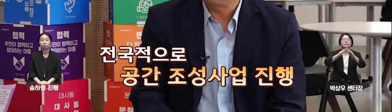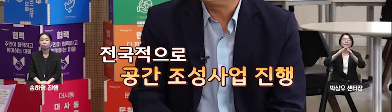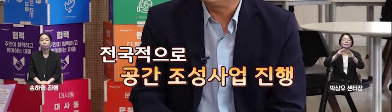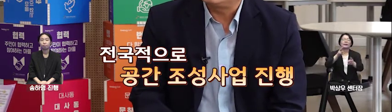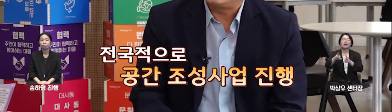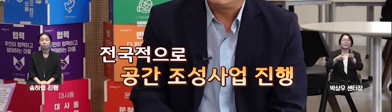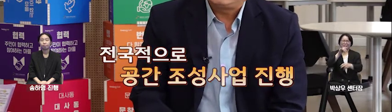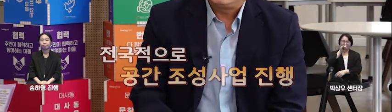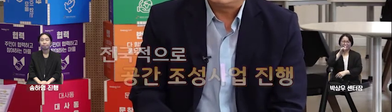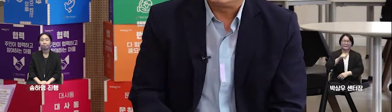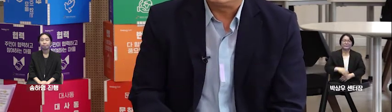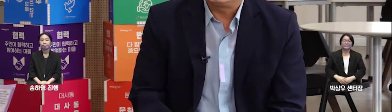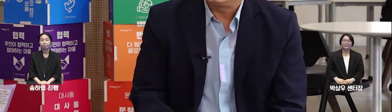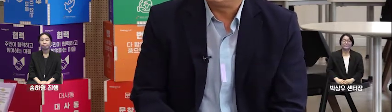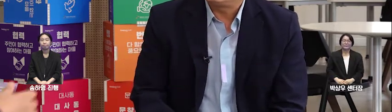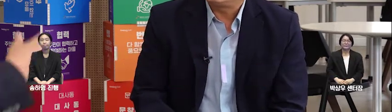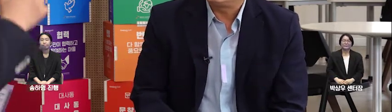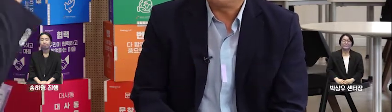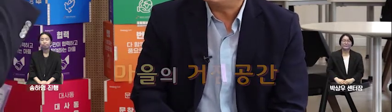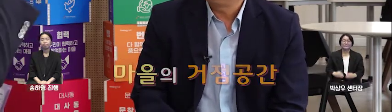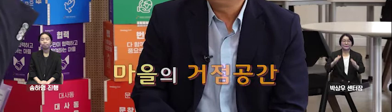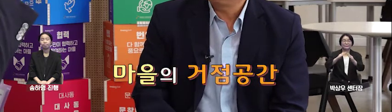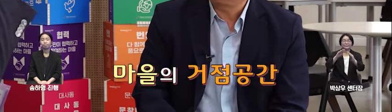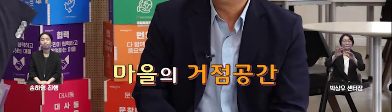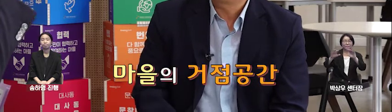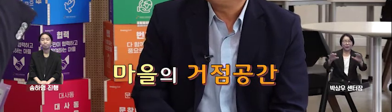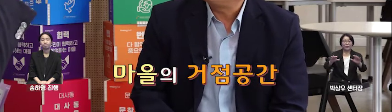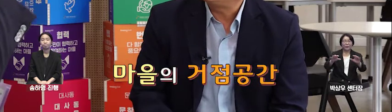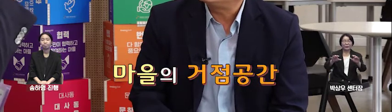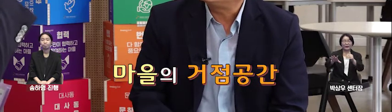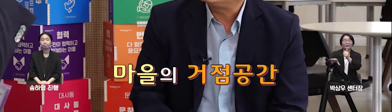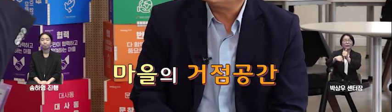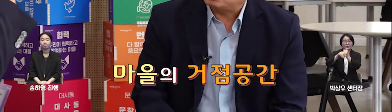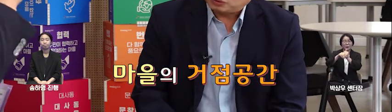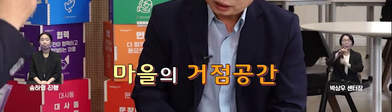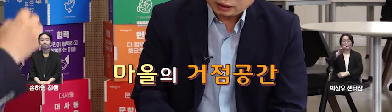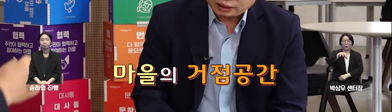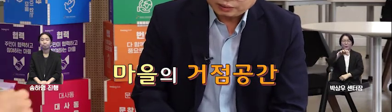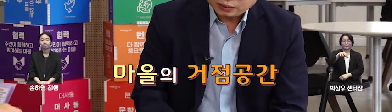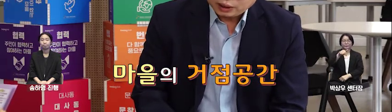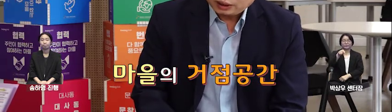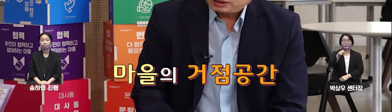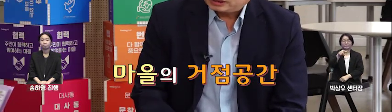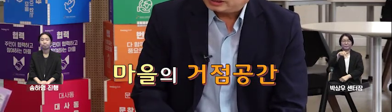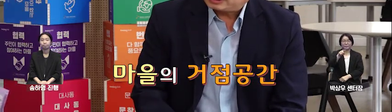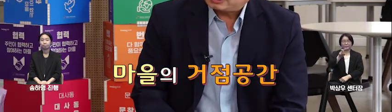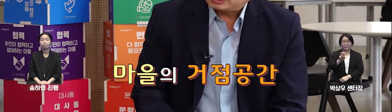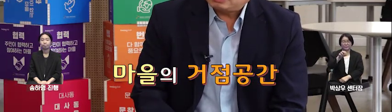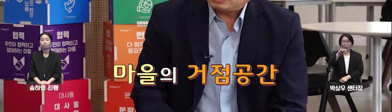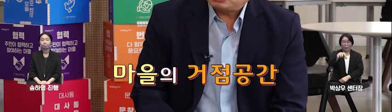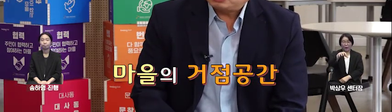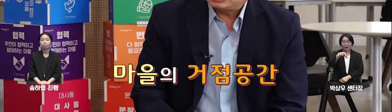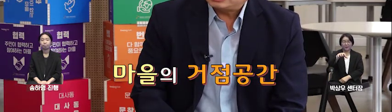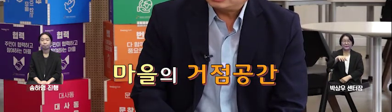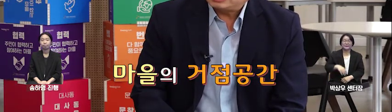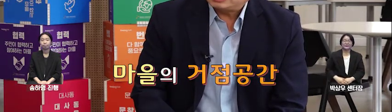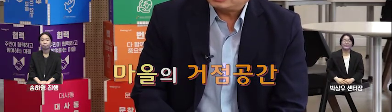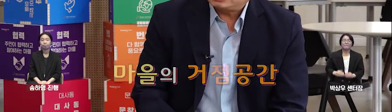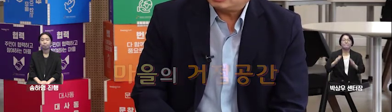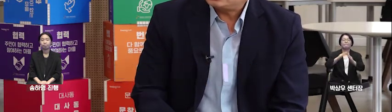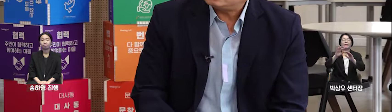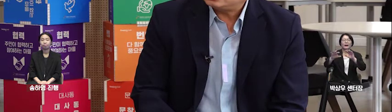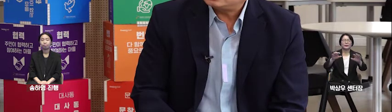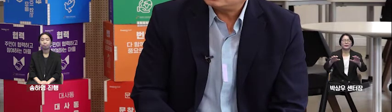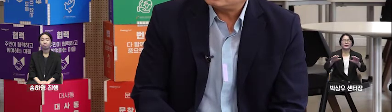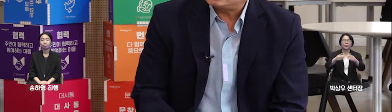하고 있습니다. 이것을 저희가 얘기할 때는 마을의 거점 공간이라고 하는데요. 그렇군요. 예, 그 마을